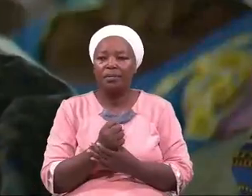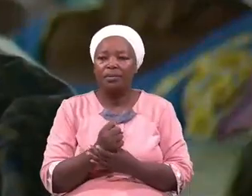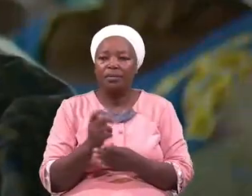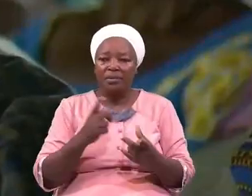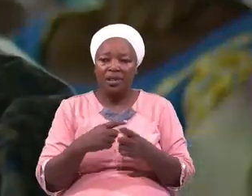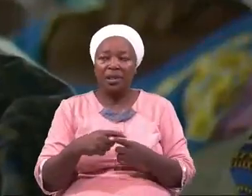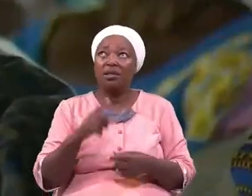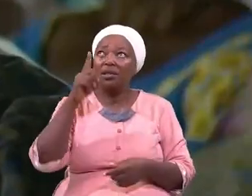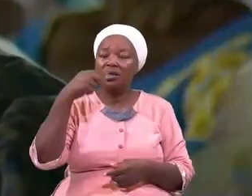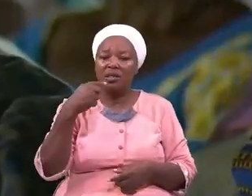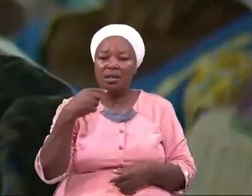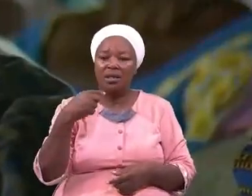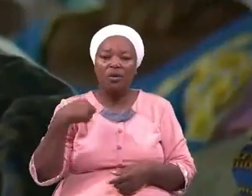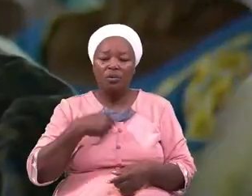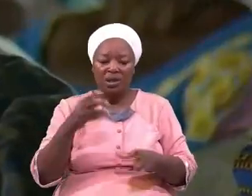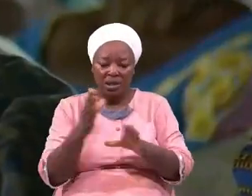mal.